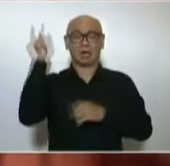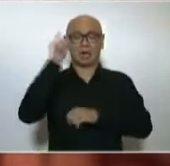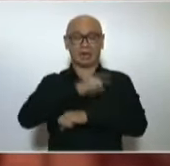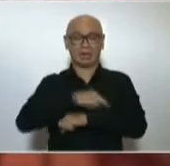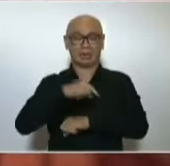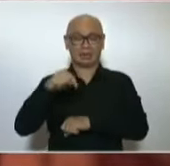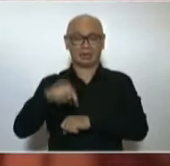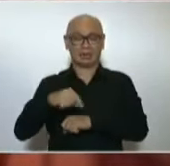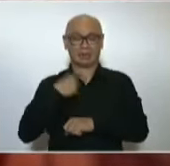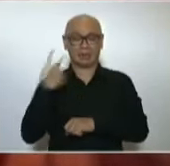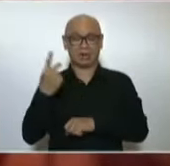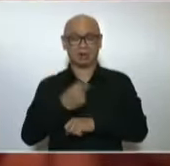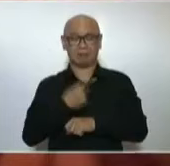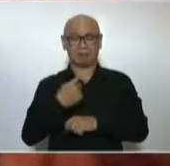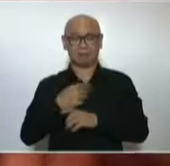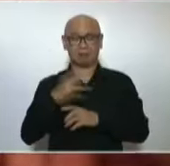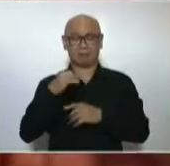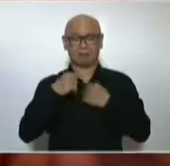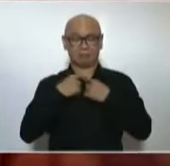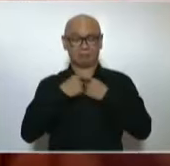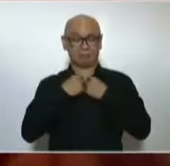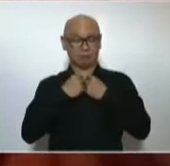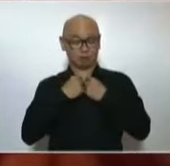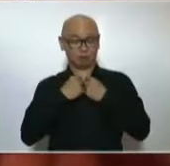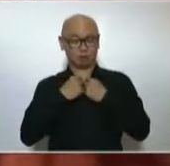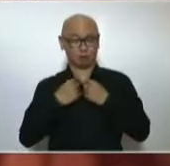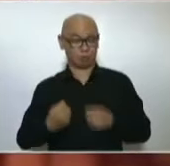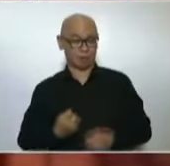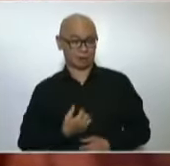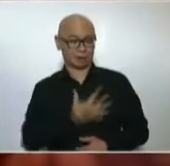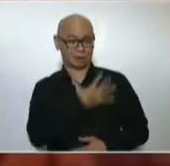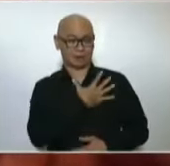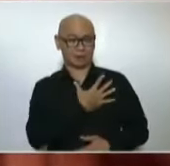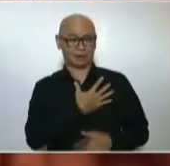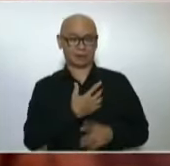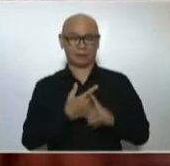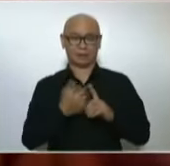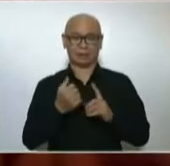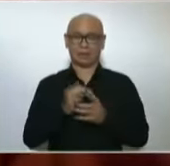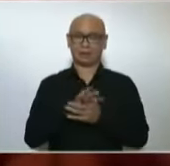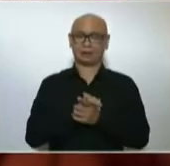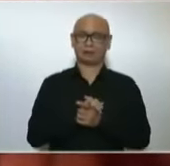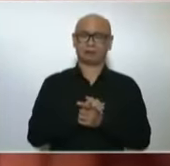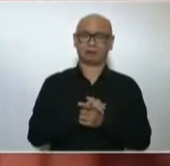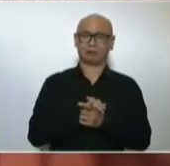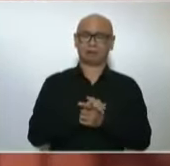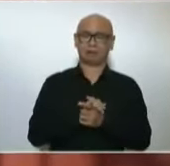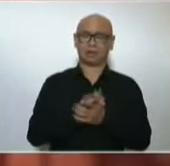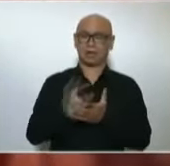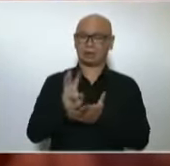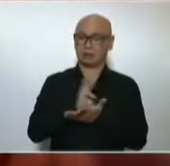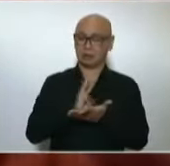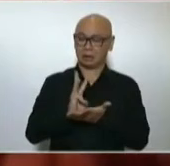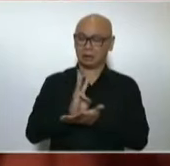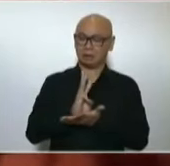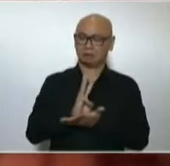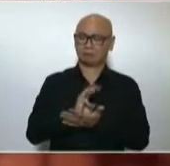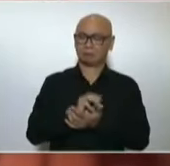ini kami pakai baju batik dari Bu Markonah asal Salatiga